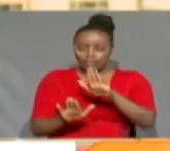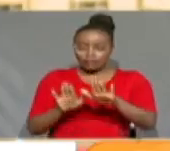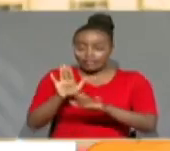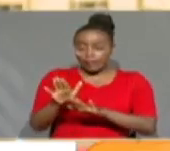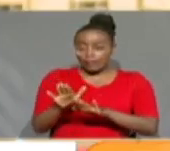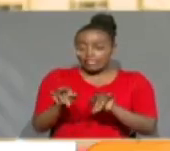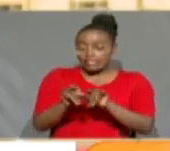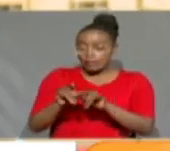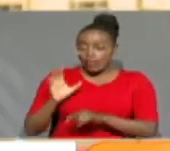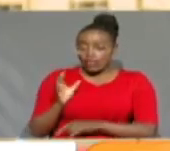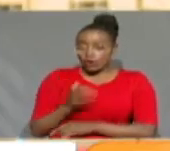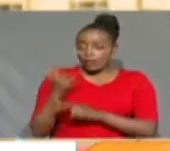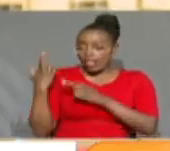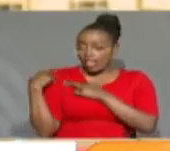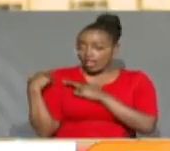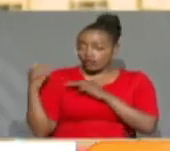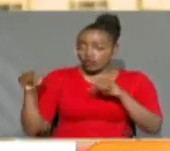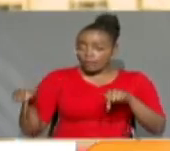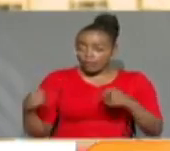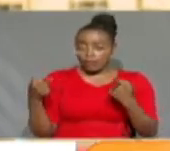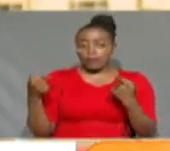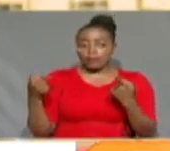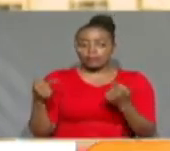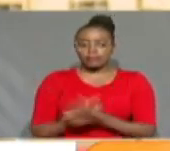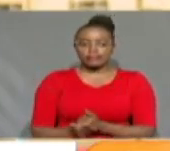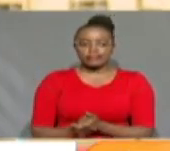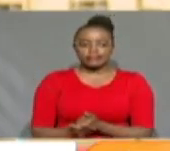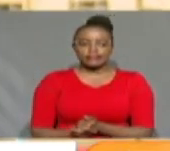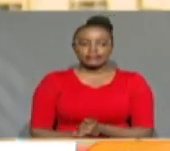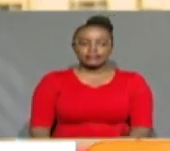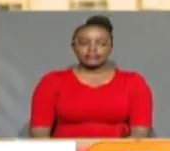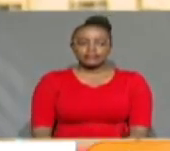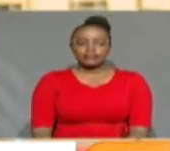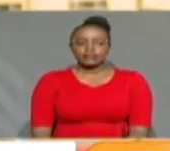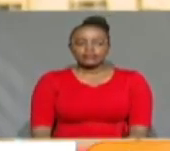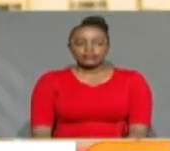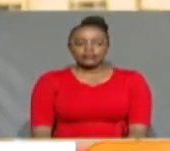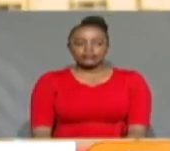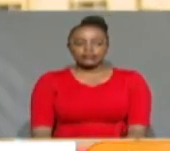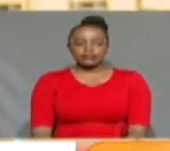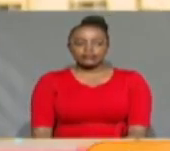na kamati inayoangazia vurugu. Alfas Lagat, Runinga Citizen, Nairobi.